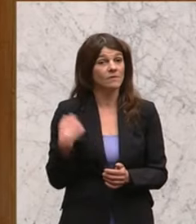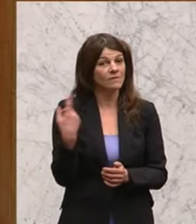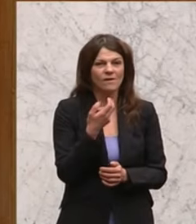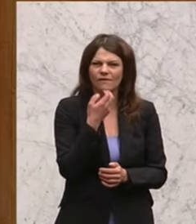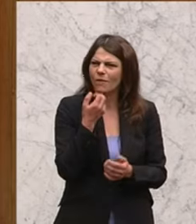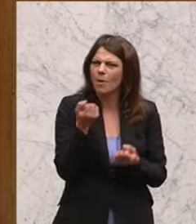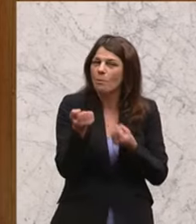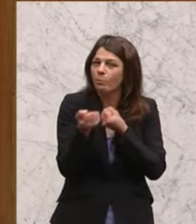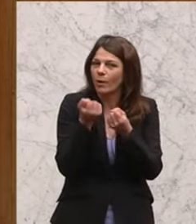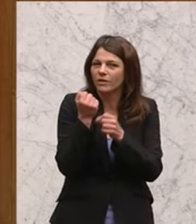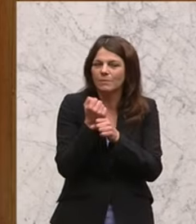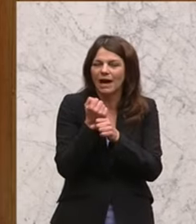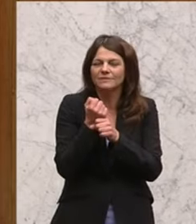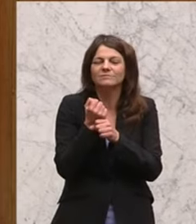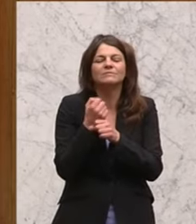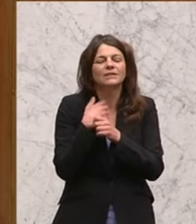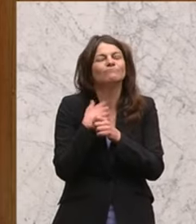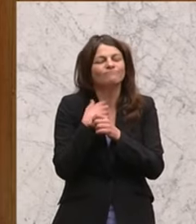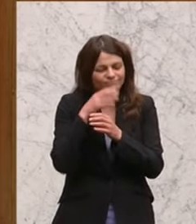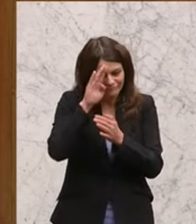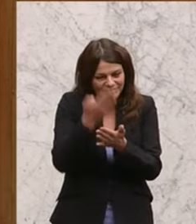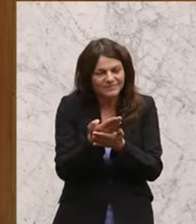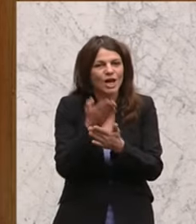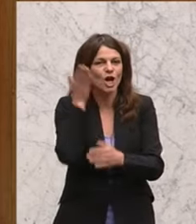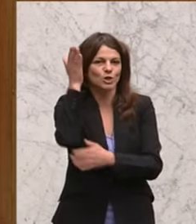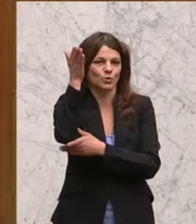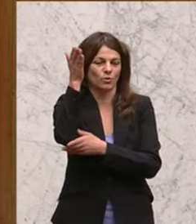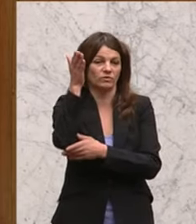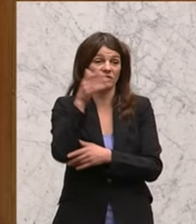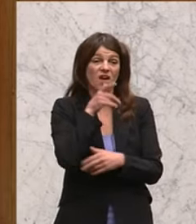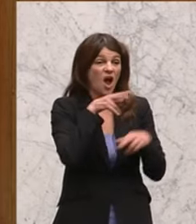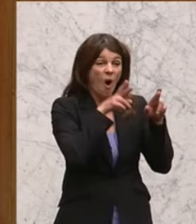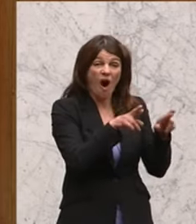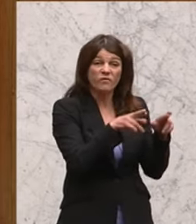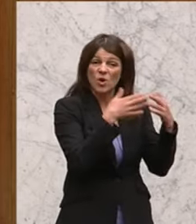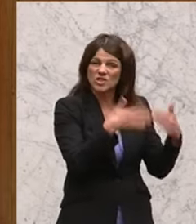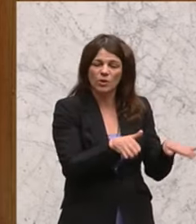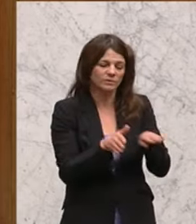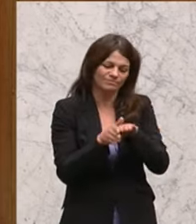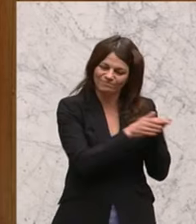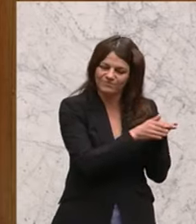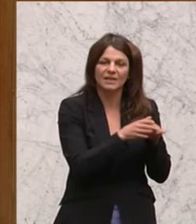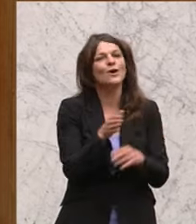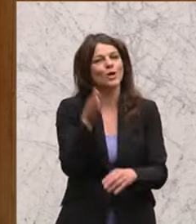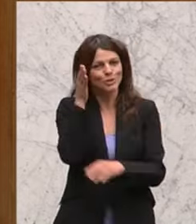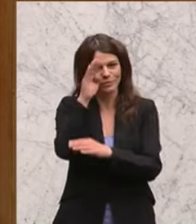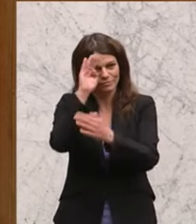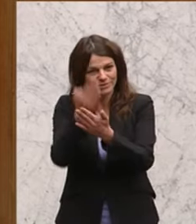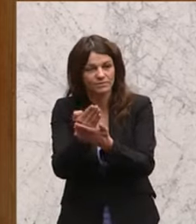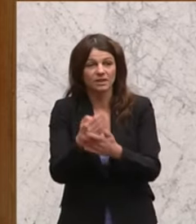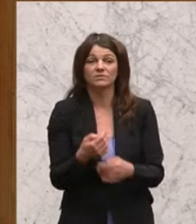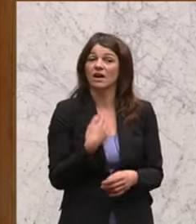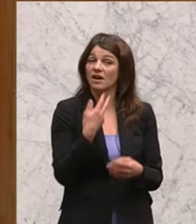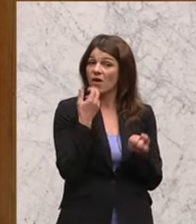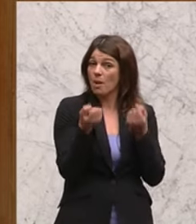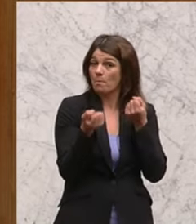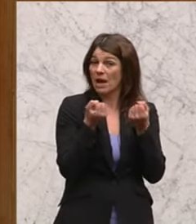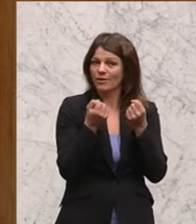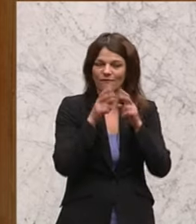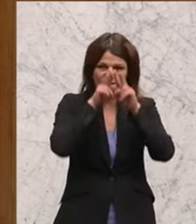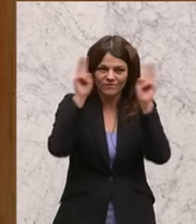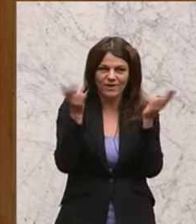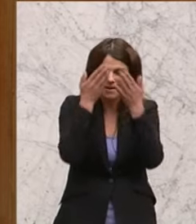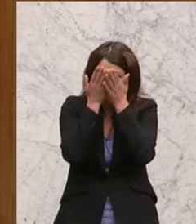Wir wollen eine Politik des Zukunftsglaubens der Hoffnungslosigkeit gegenüberstellen. Wir wollen eine Politik der Weltoffenheit, der geistigen